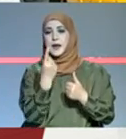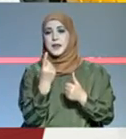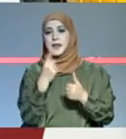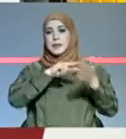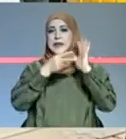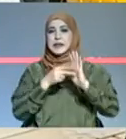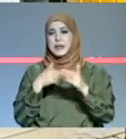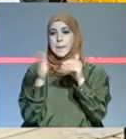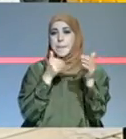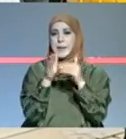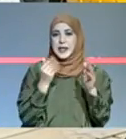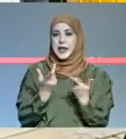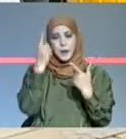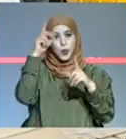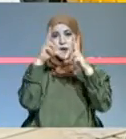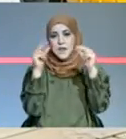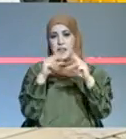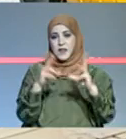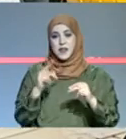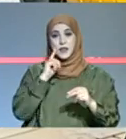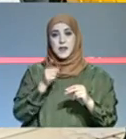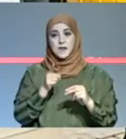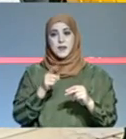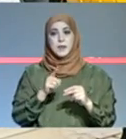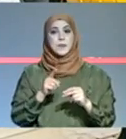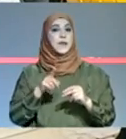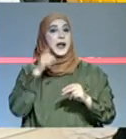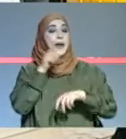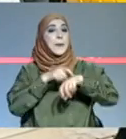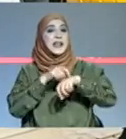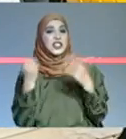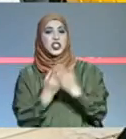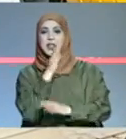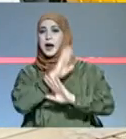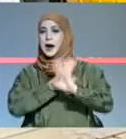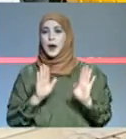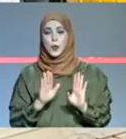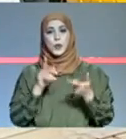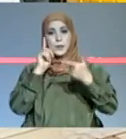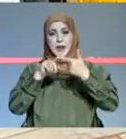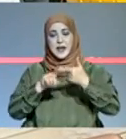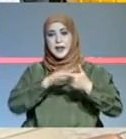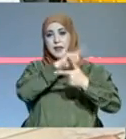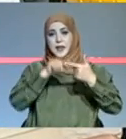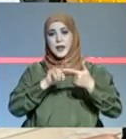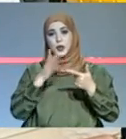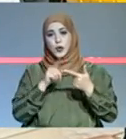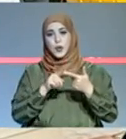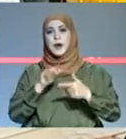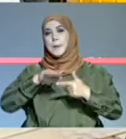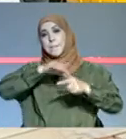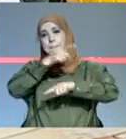اليوم البلدات المحطه واه في مرحله ثانيه بقيه